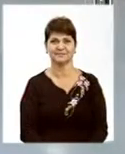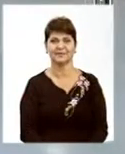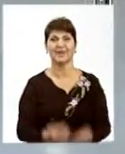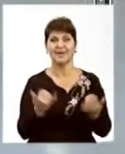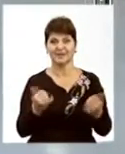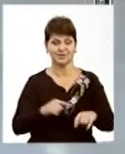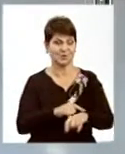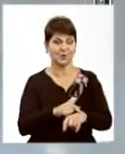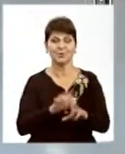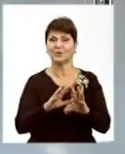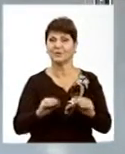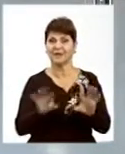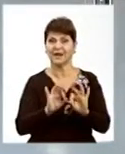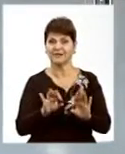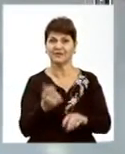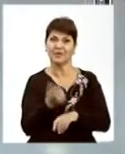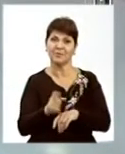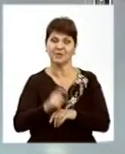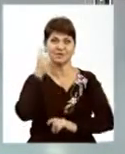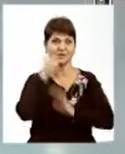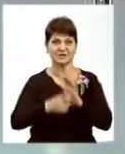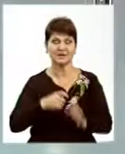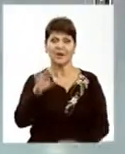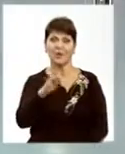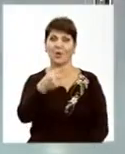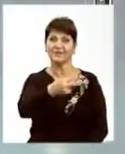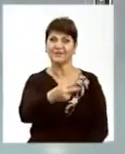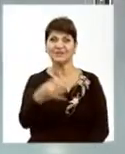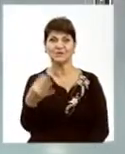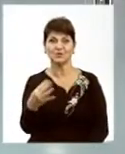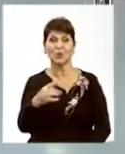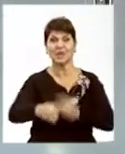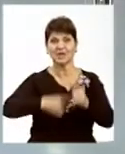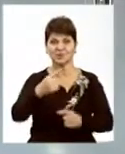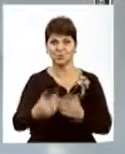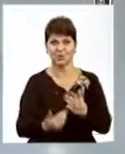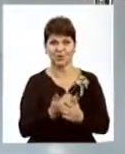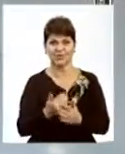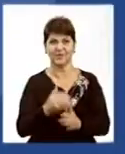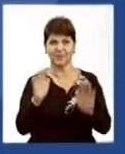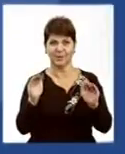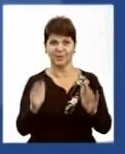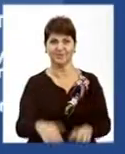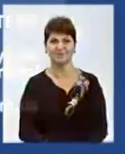На цю годину це вся інформація. Більше дізнаєтеся о 20:40 у наступному випуску новин.